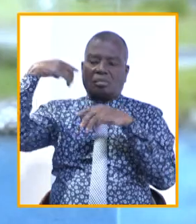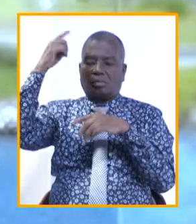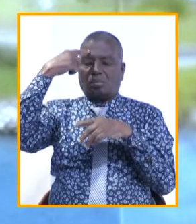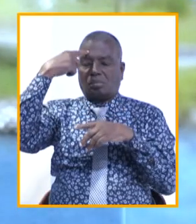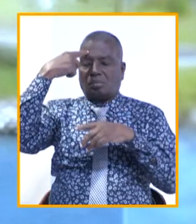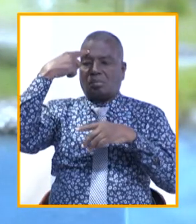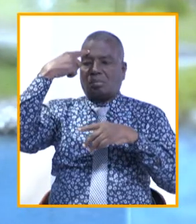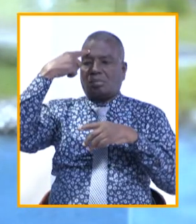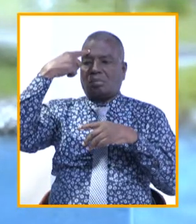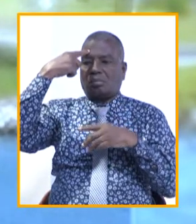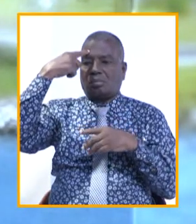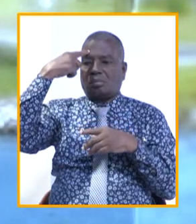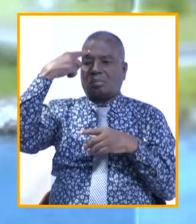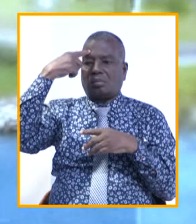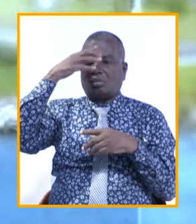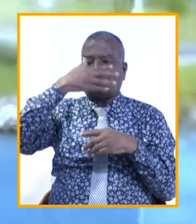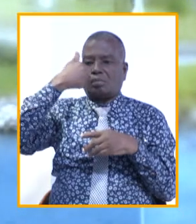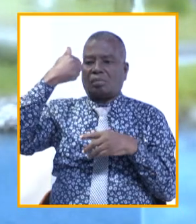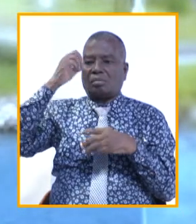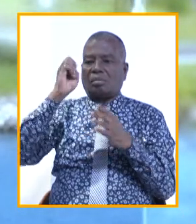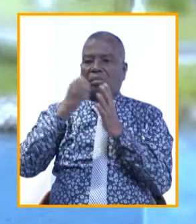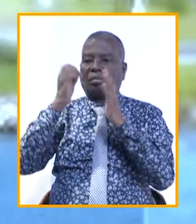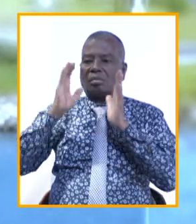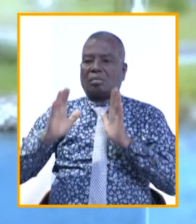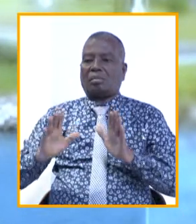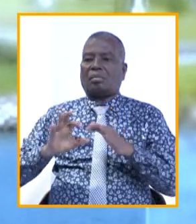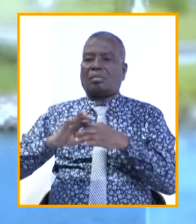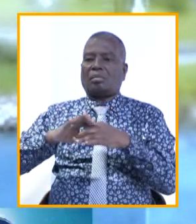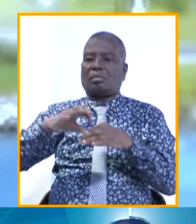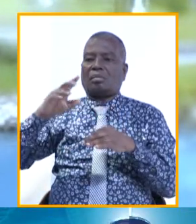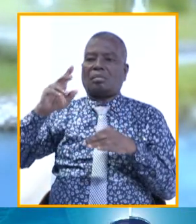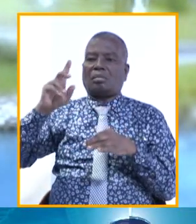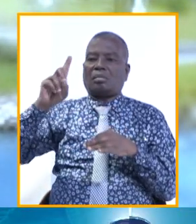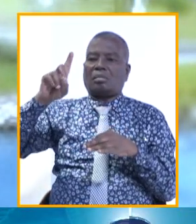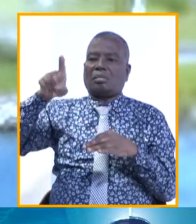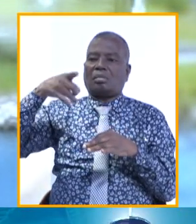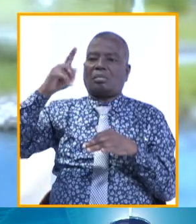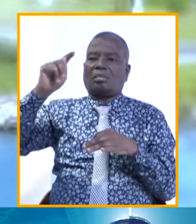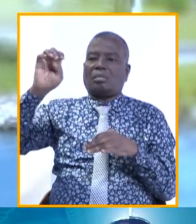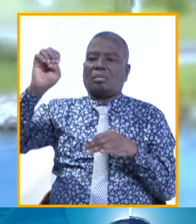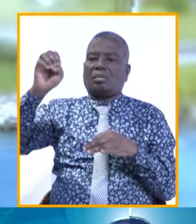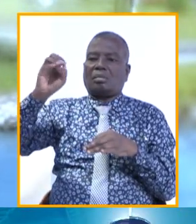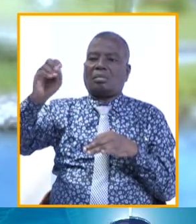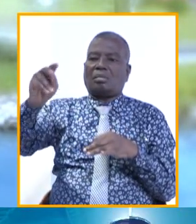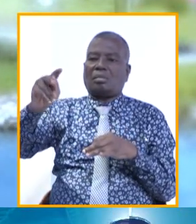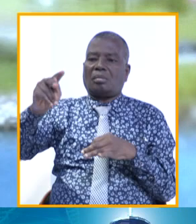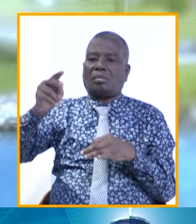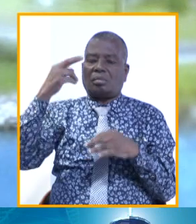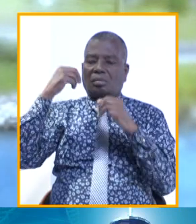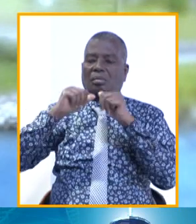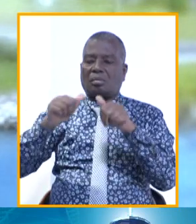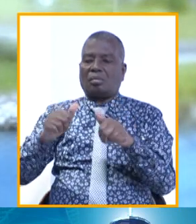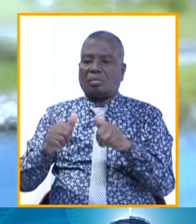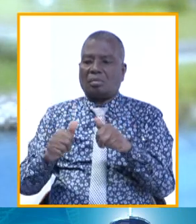gouvernement. Les meilleurs écoliers et élèves de Dieko dans la région sud-ouest du pays récemment